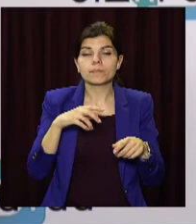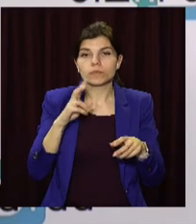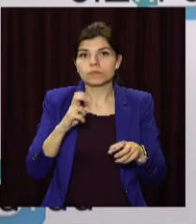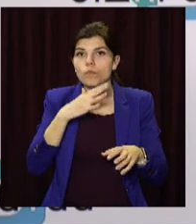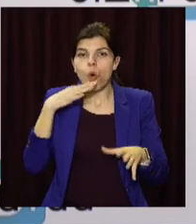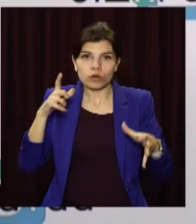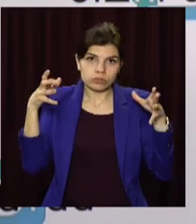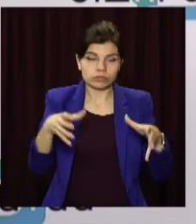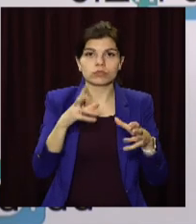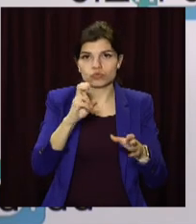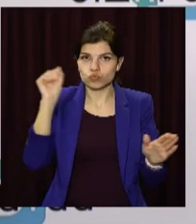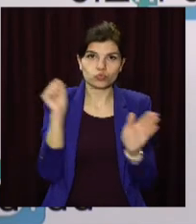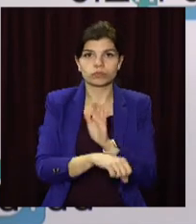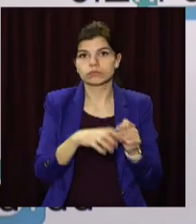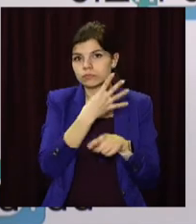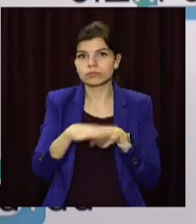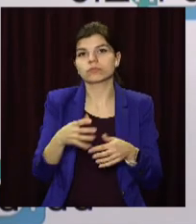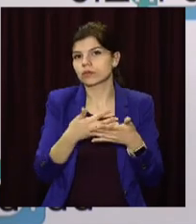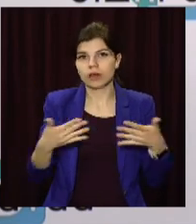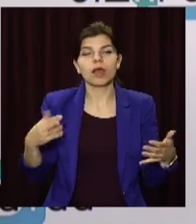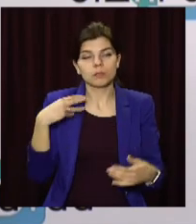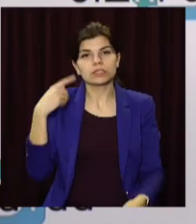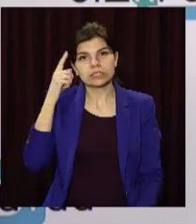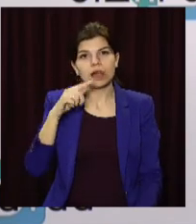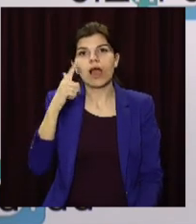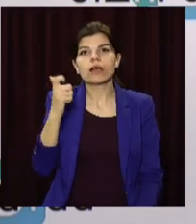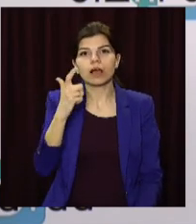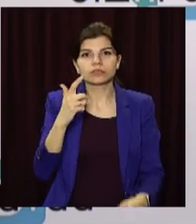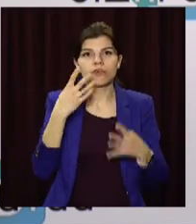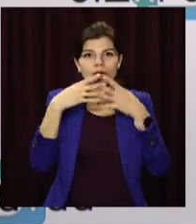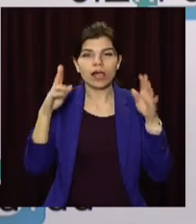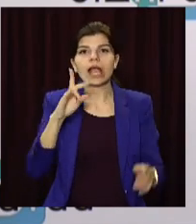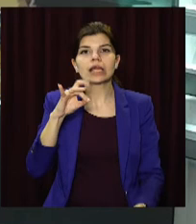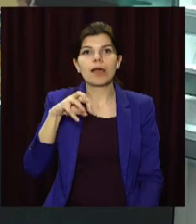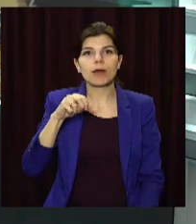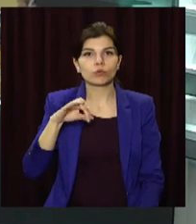вбивства, про які ми в такому загальному розумінні знаємо про існування газових камер і крематорій.